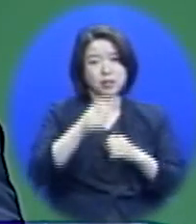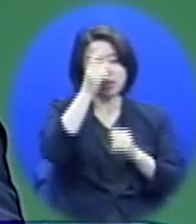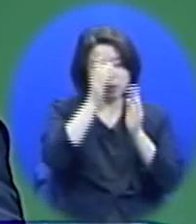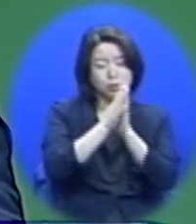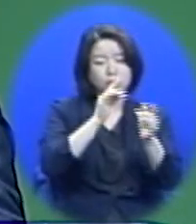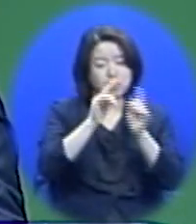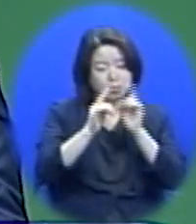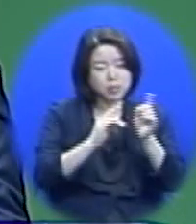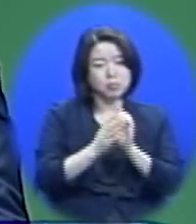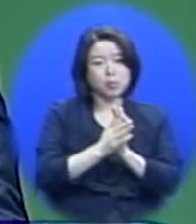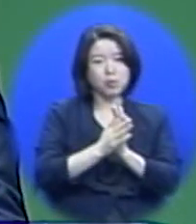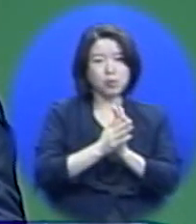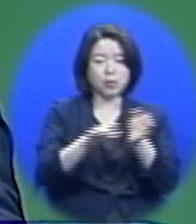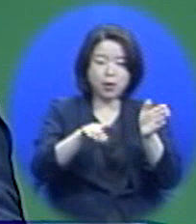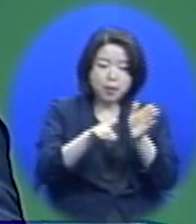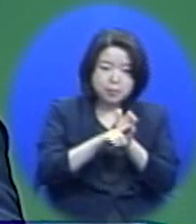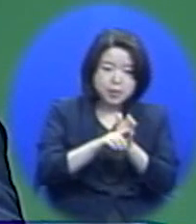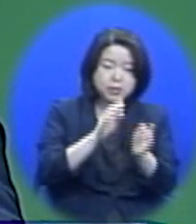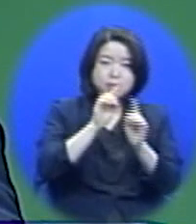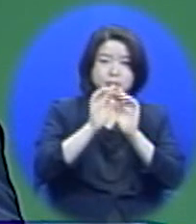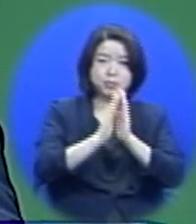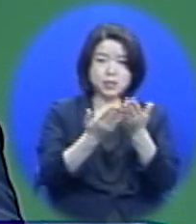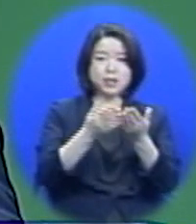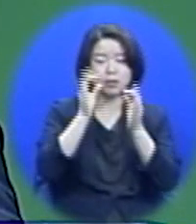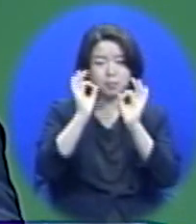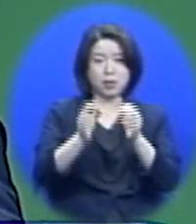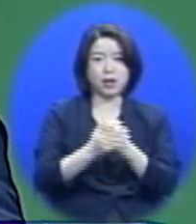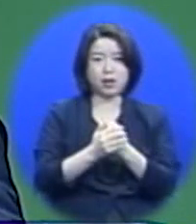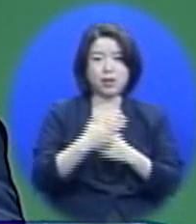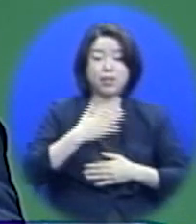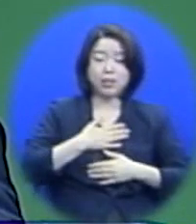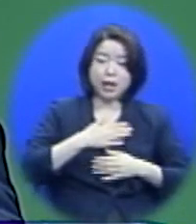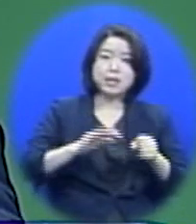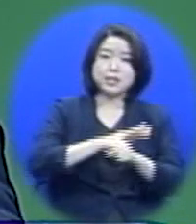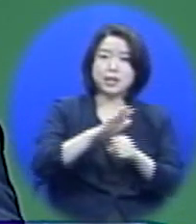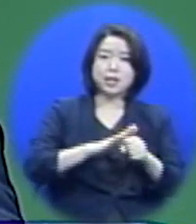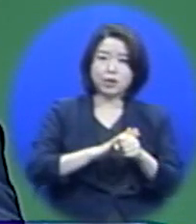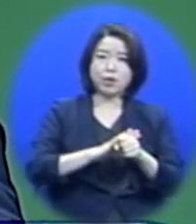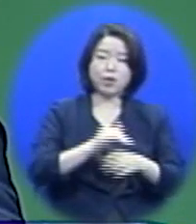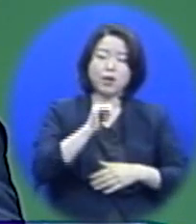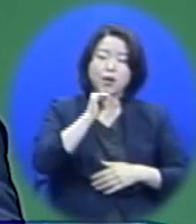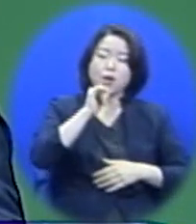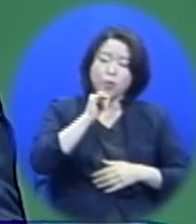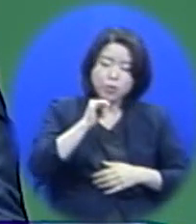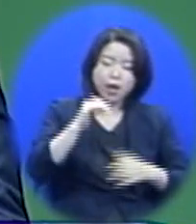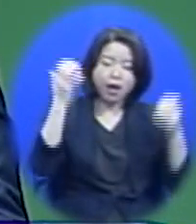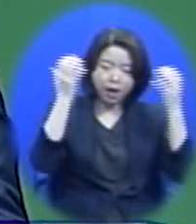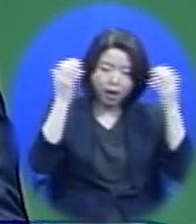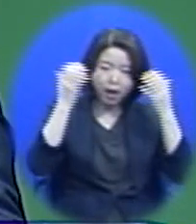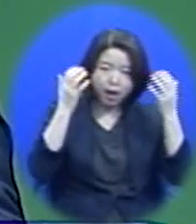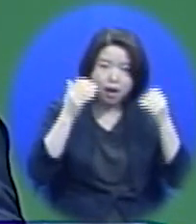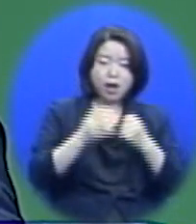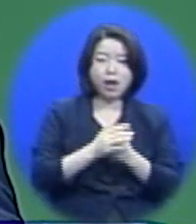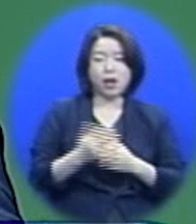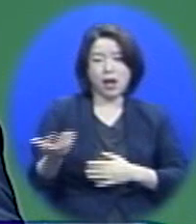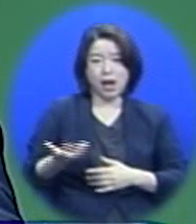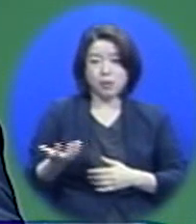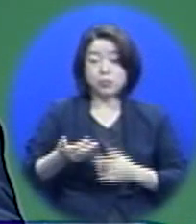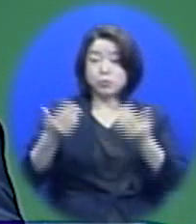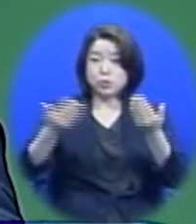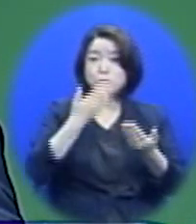시작했습니다. 하나님은 저를 사랑하셔서 고난도 주시고 가난도 주시고 아픔도 주실 수 있다는 것을